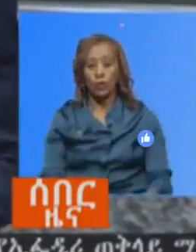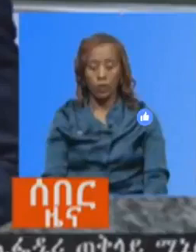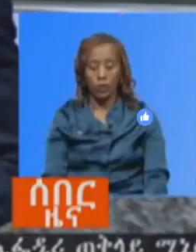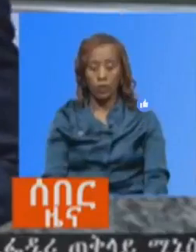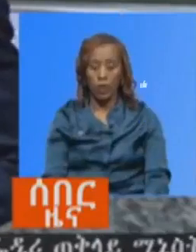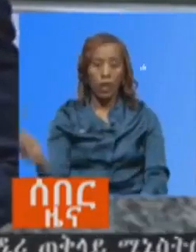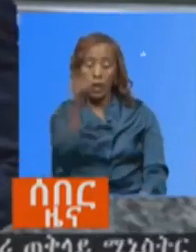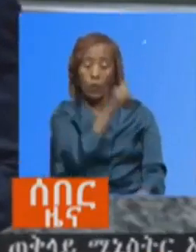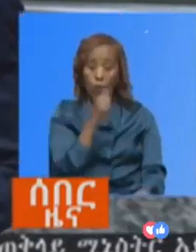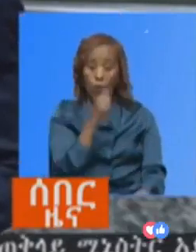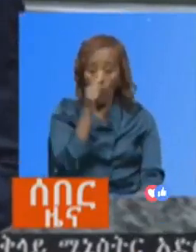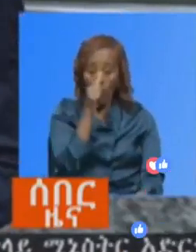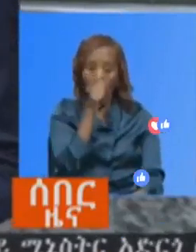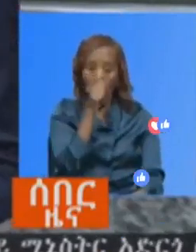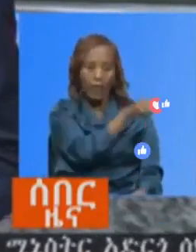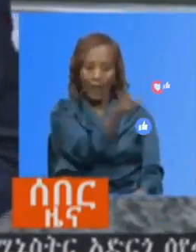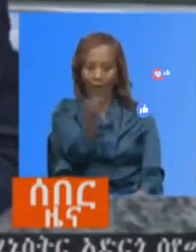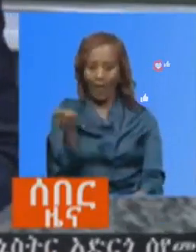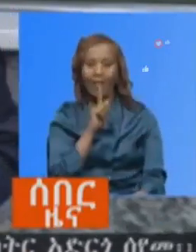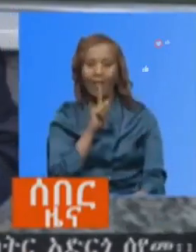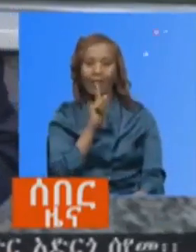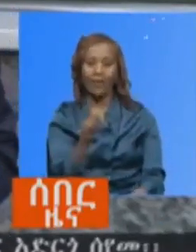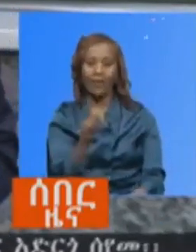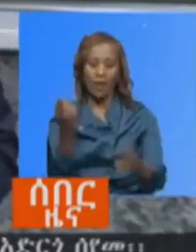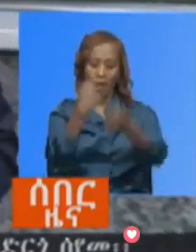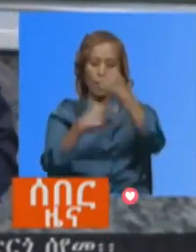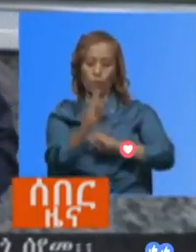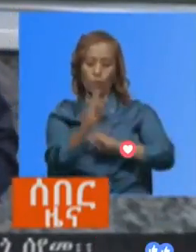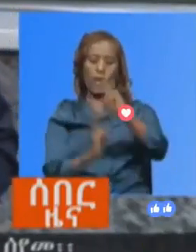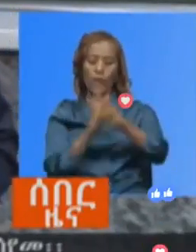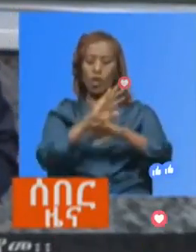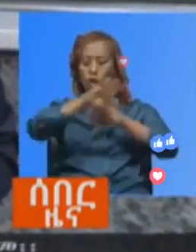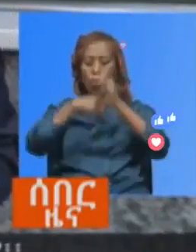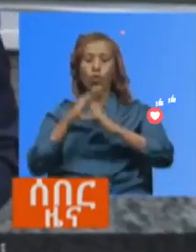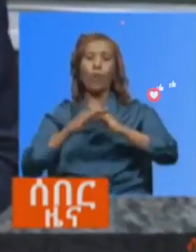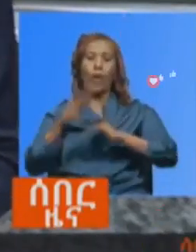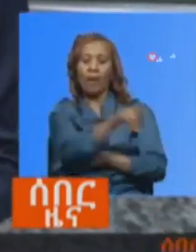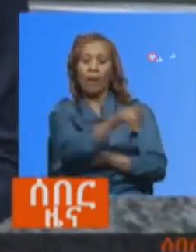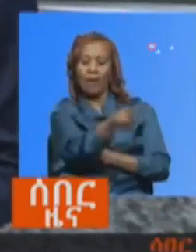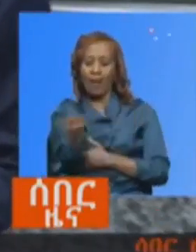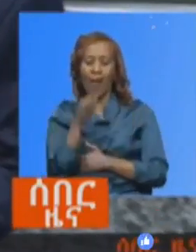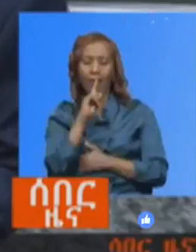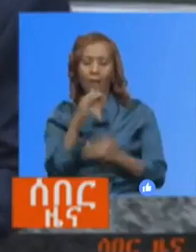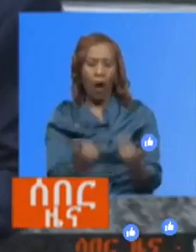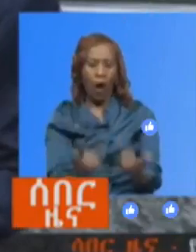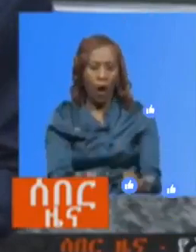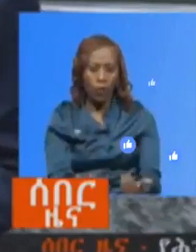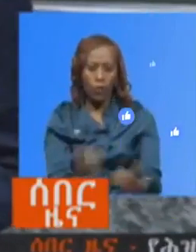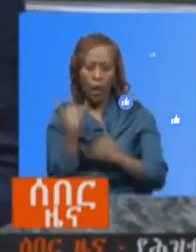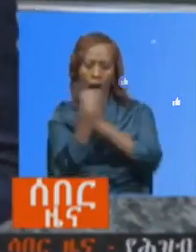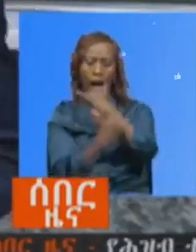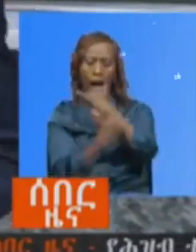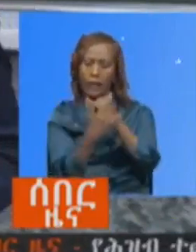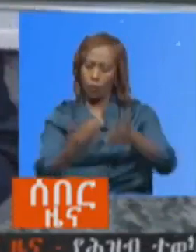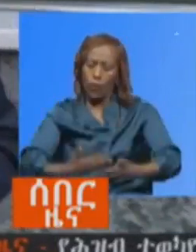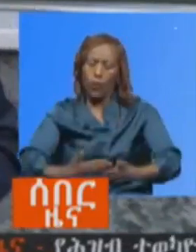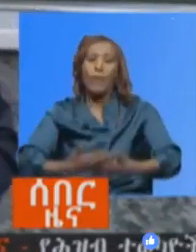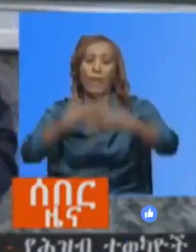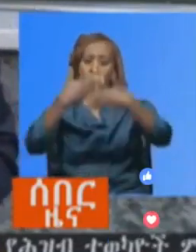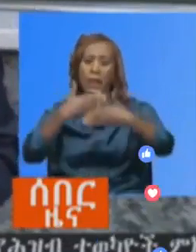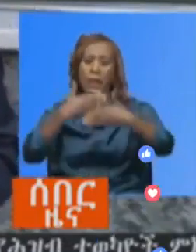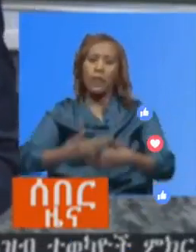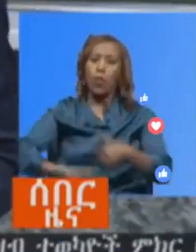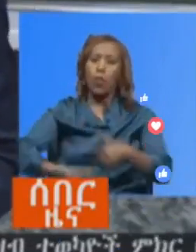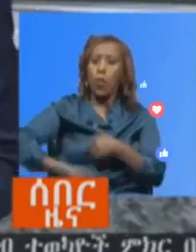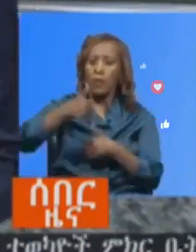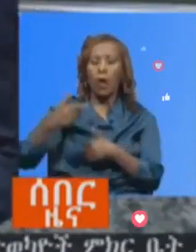ወጣቶች፣ ኢትዮጵያ የእናንተ ነች። መጪው ዘመን ከሁሉ በላይ የእናንተ ነው። አሁንም አገሪቷን በመገንባት ግንባር